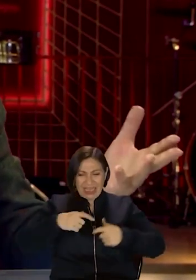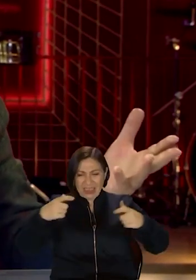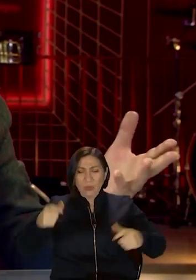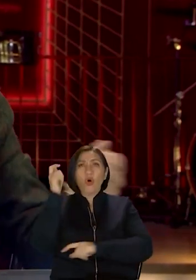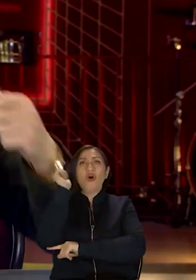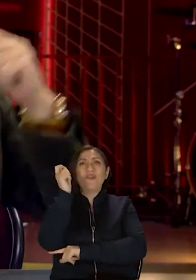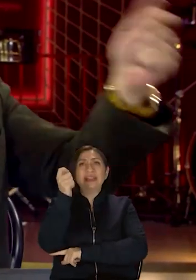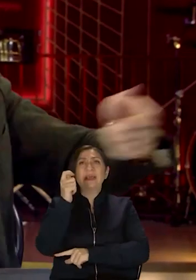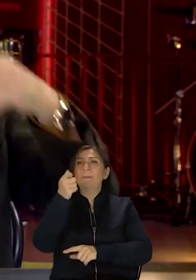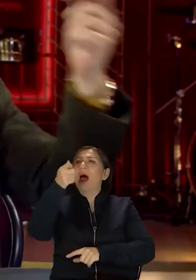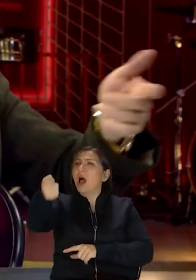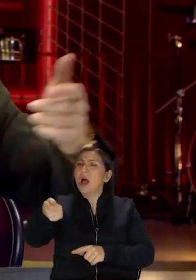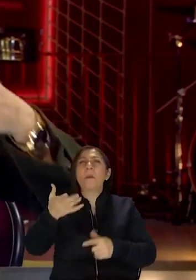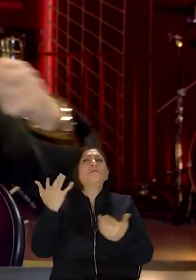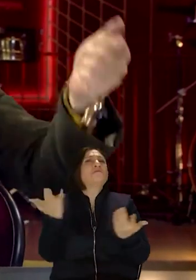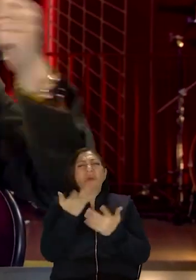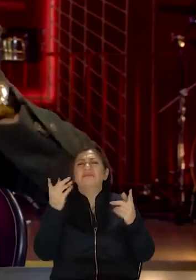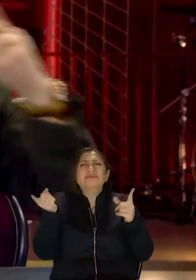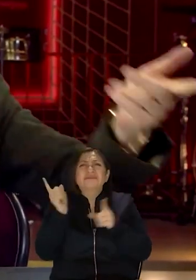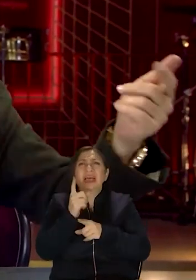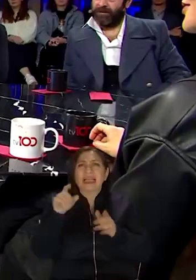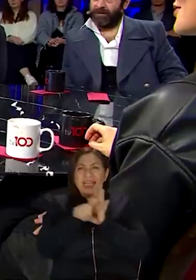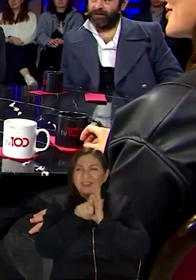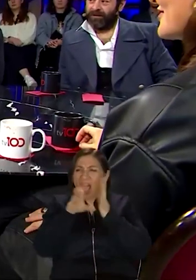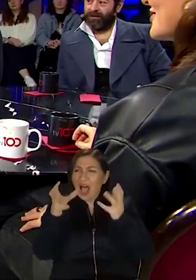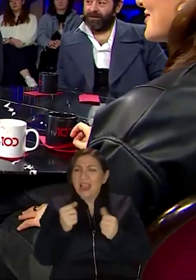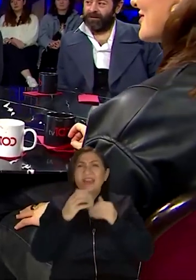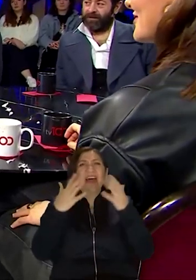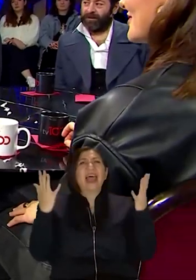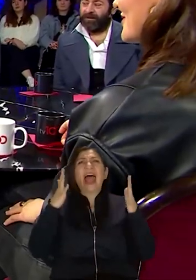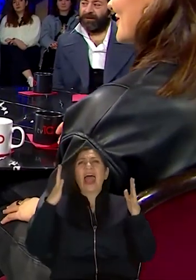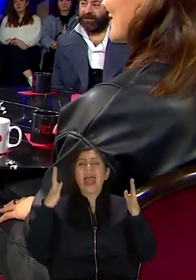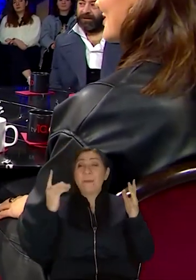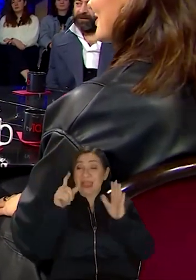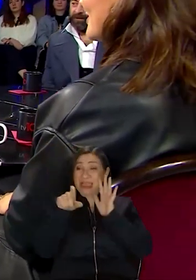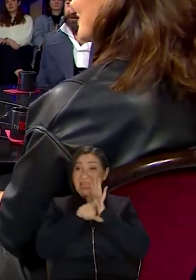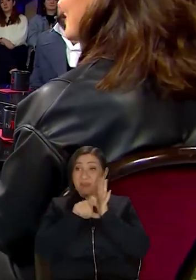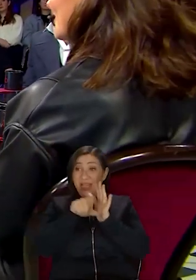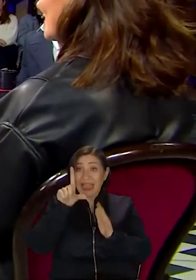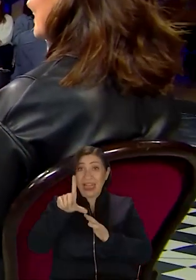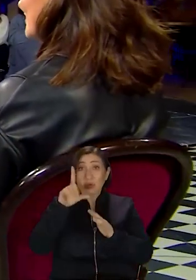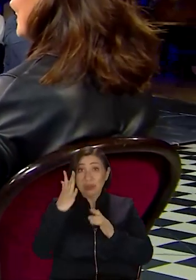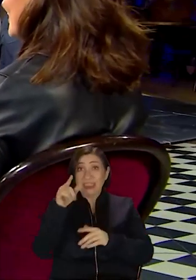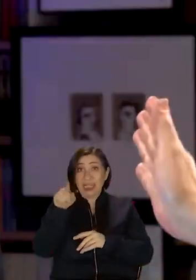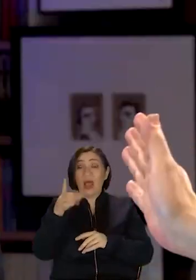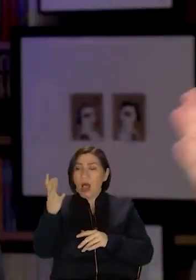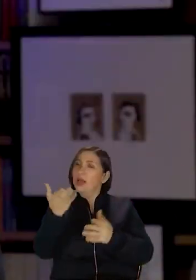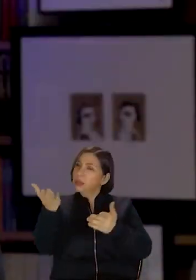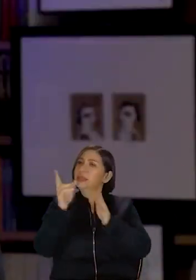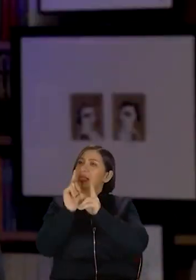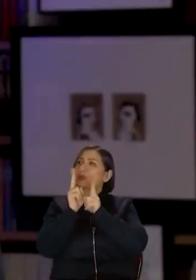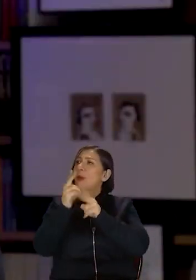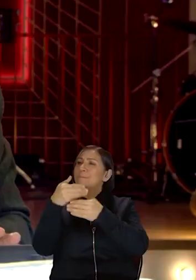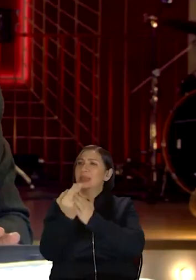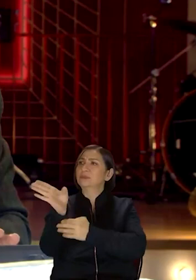konferansı semineri, parayla gidilen, bilmem ne yapılan, sonuçta sertifika alınan falan, hepsine eğer bir sertifika gerekiyorsa sana, al işte o tiyatro